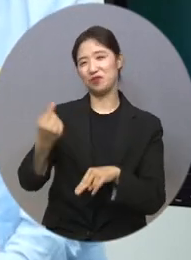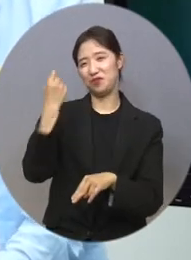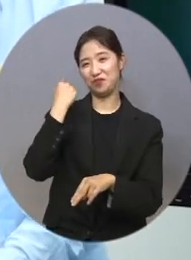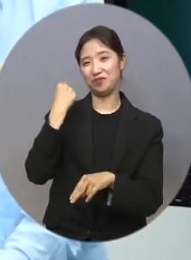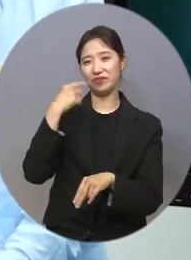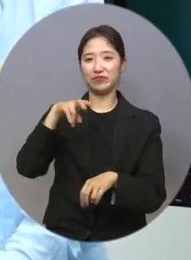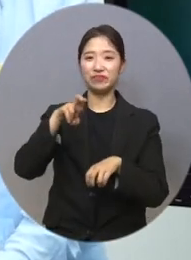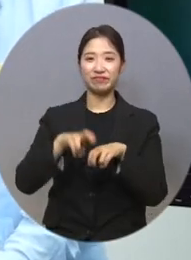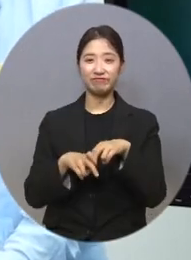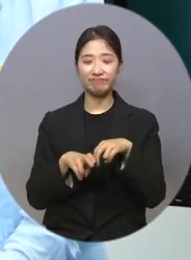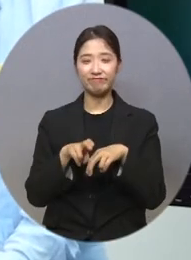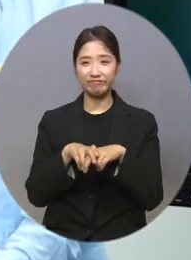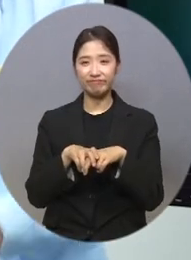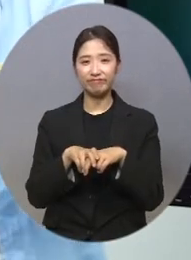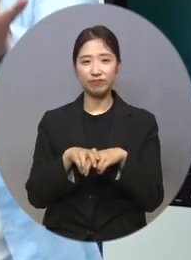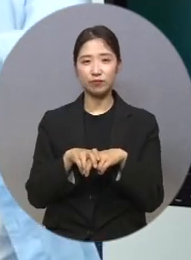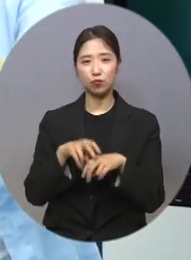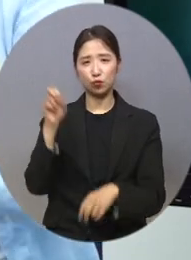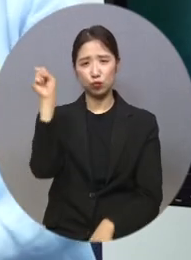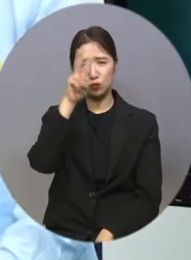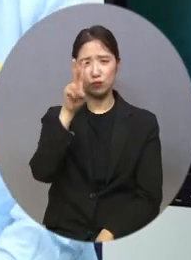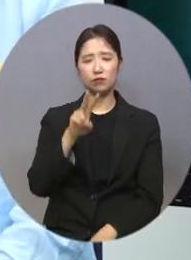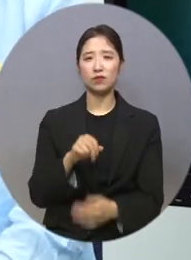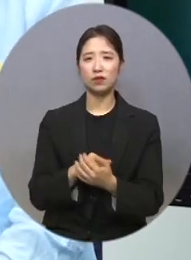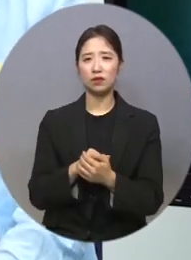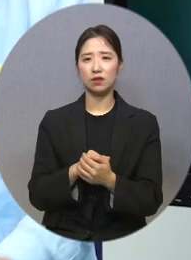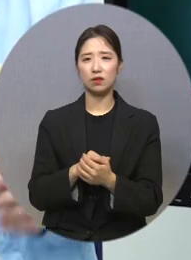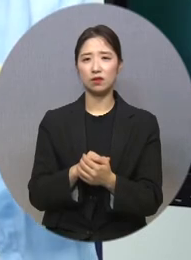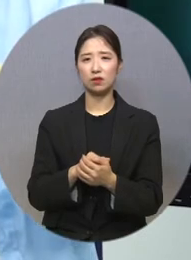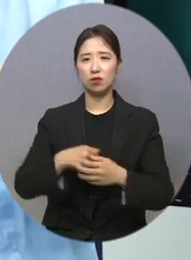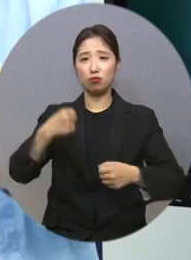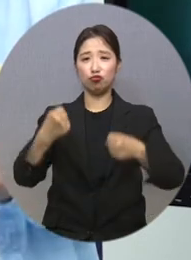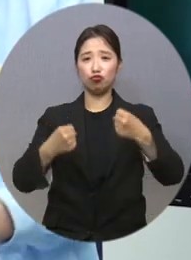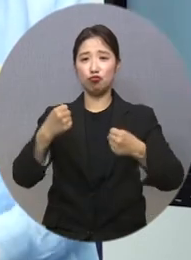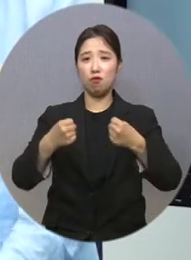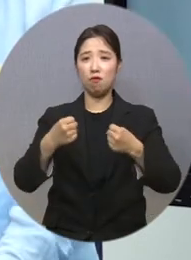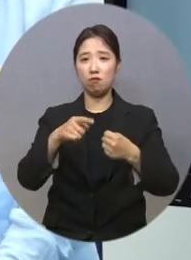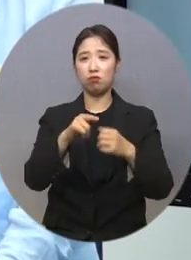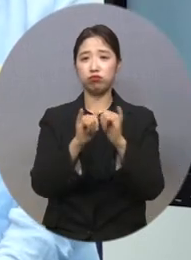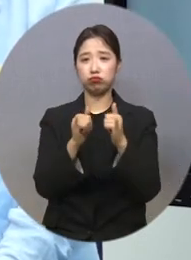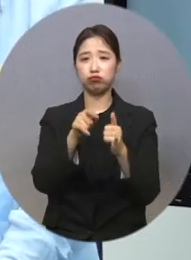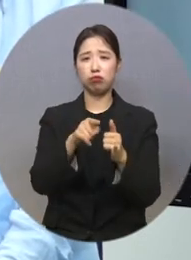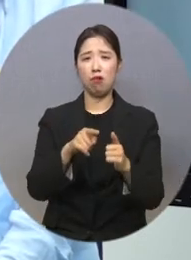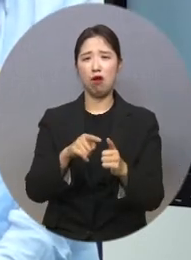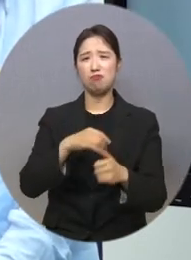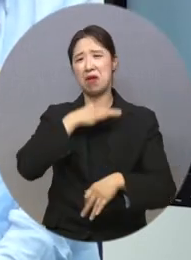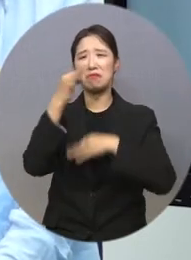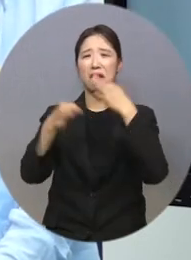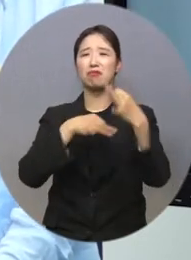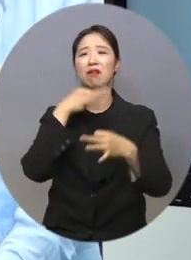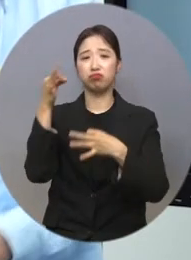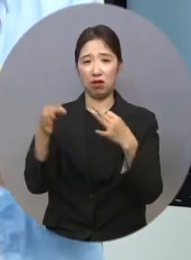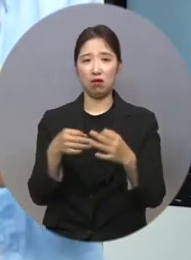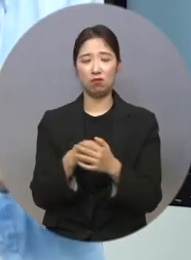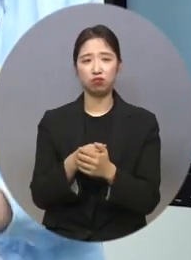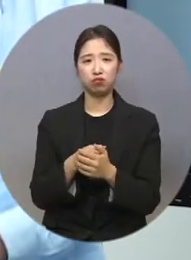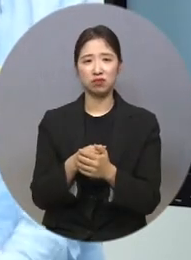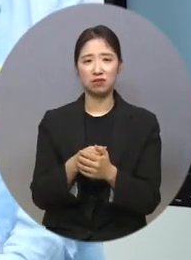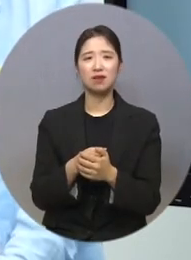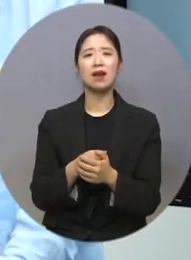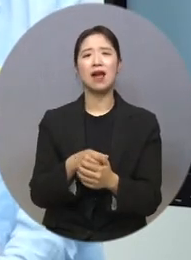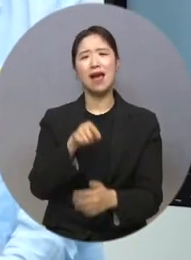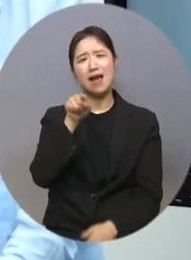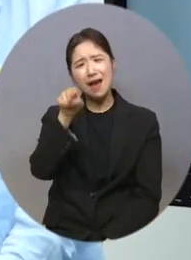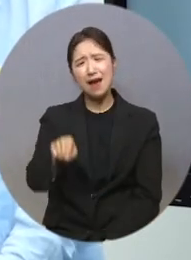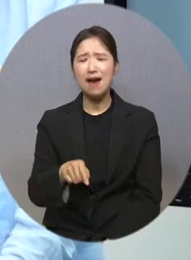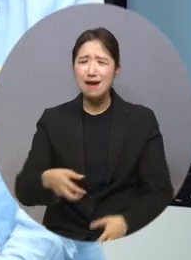있었는데 근데 갑자기 앞에서 운전 기사님이 막 소리를 지르는 거예요. 막 소리 지르고 아이